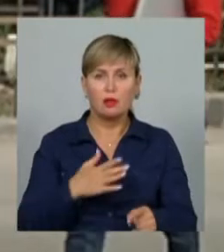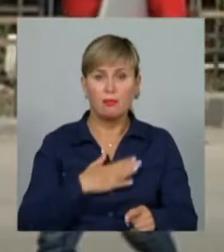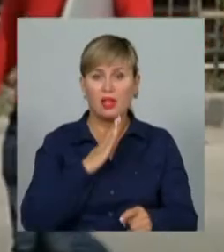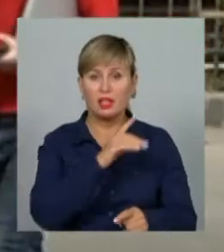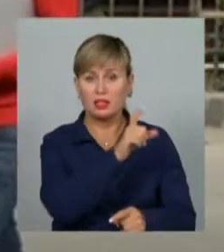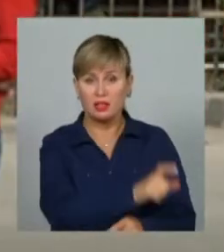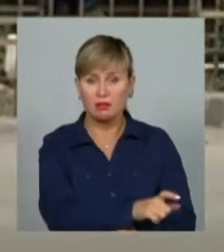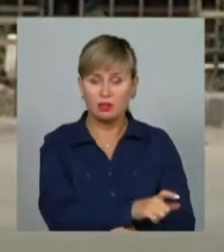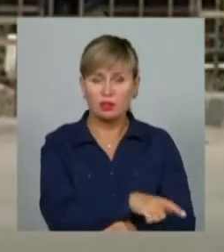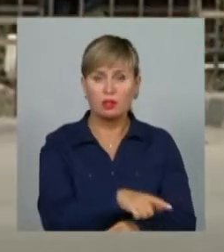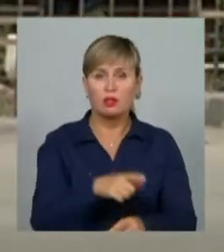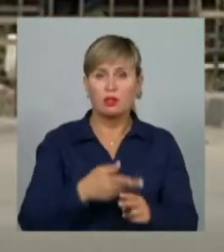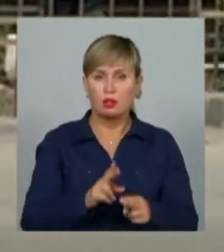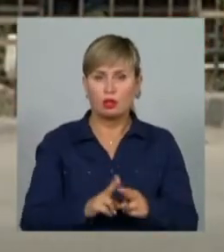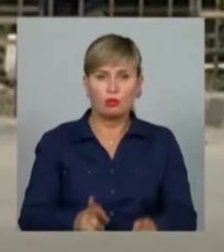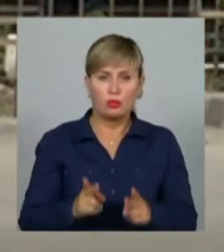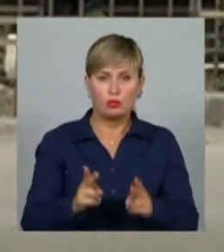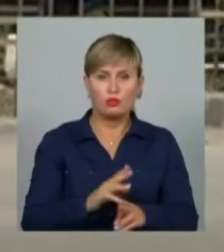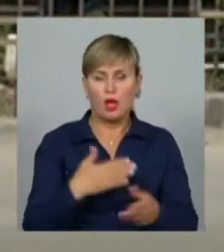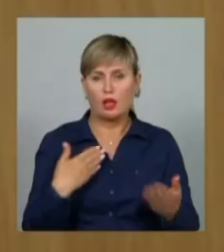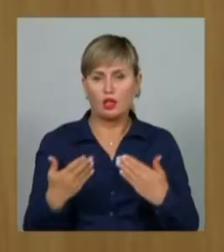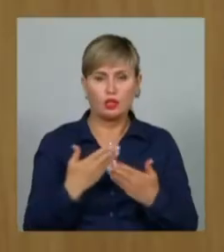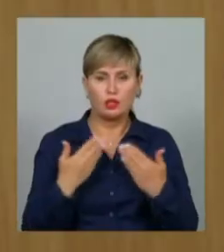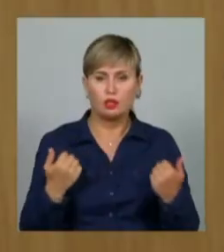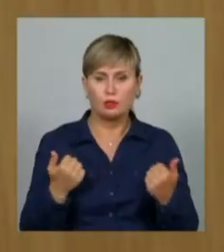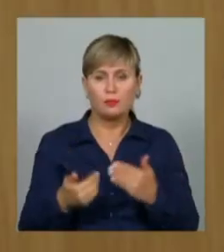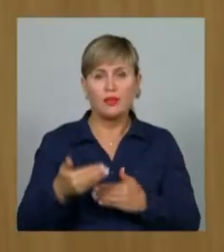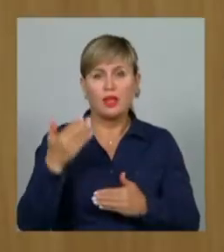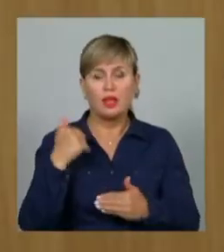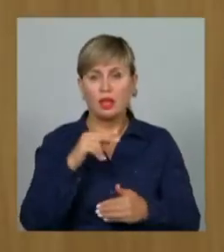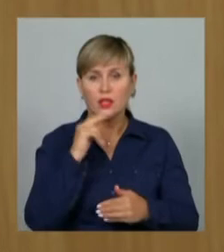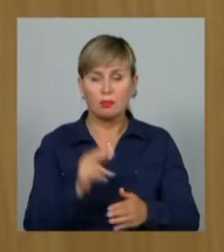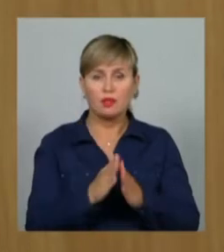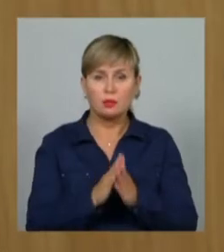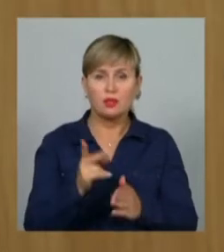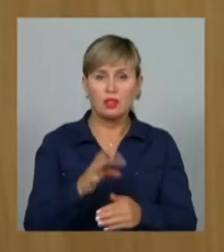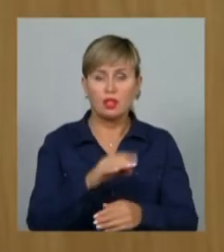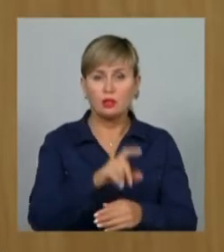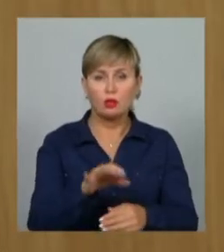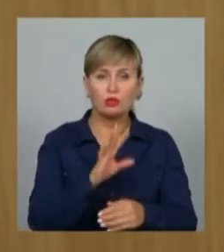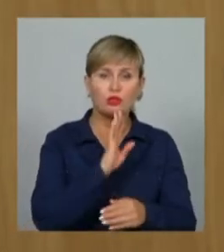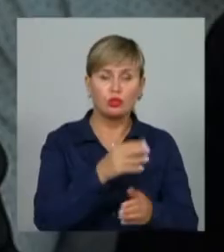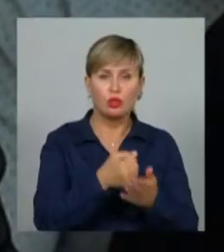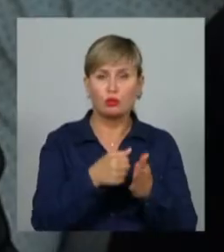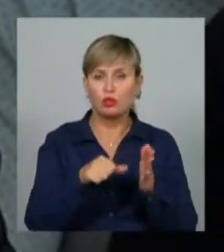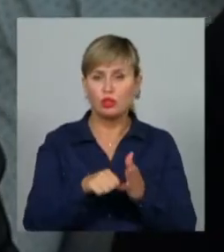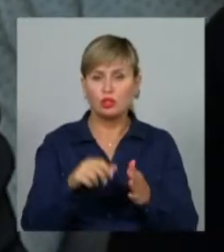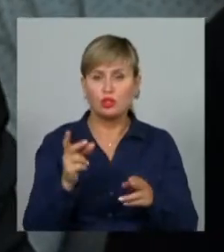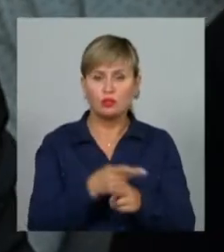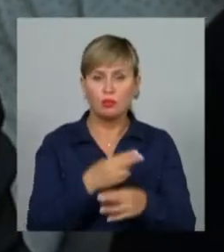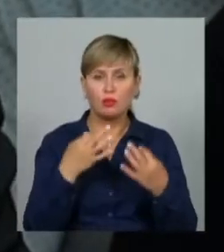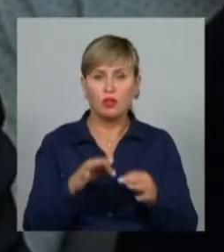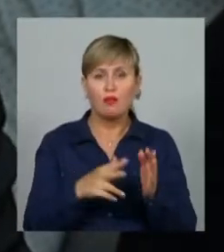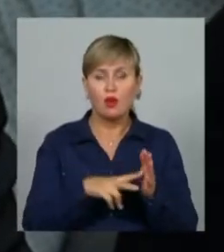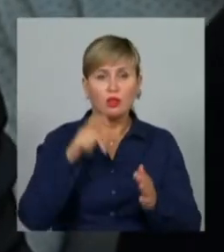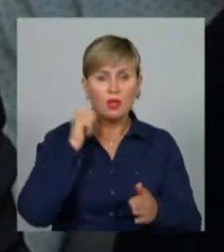подзащитная, она к данному преступлению не имело никакого отношения. Ранее обвинение запросило для подсудимых от 4 до 6 лет лишения свободы, так как 8